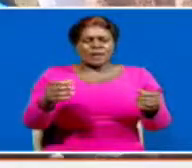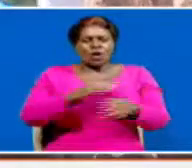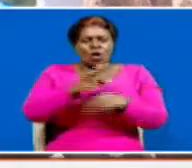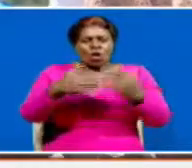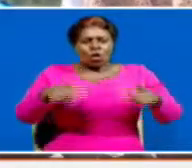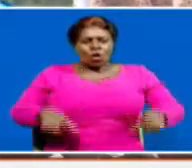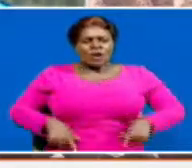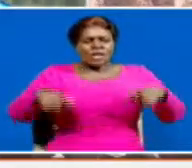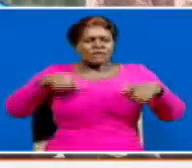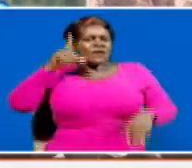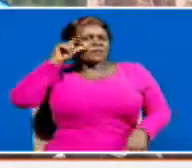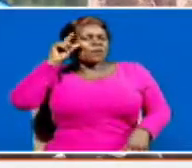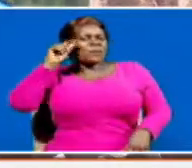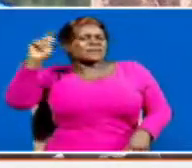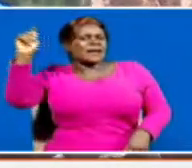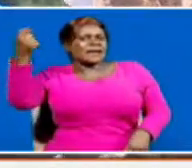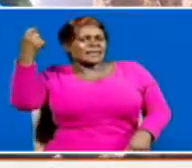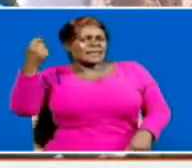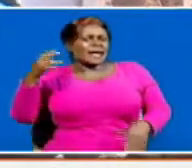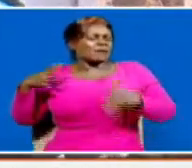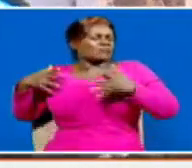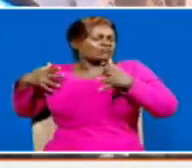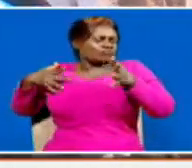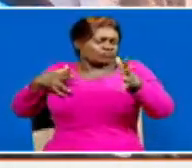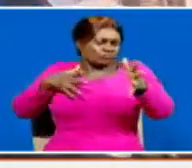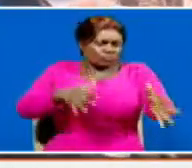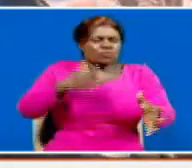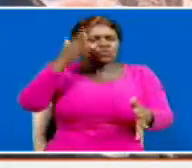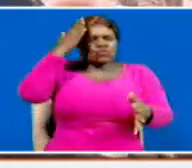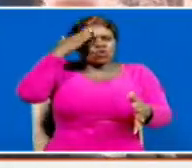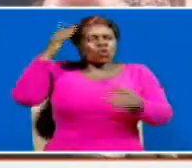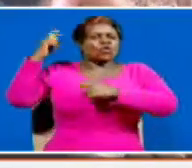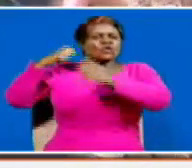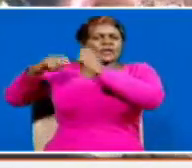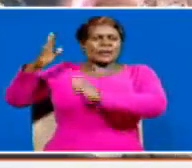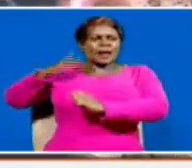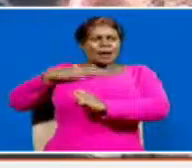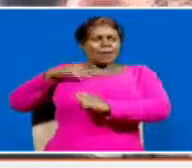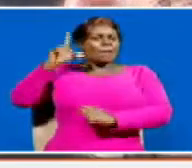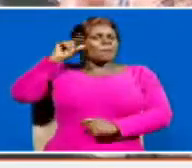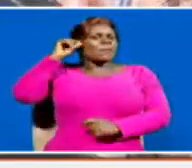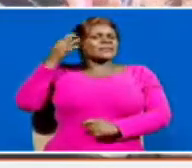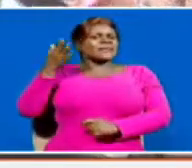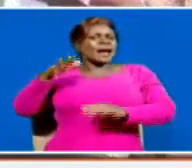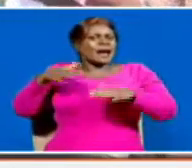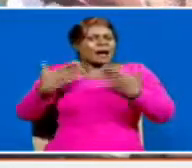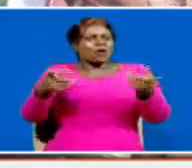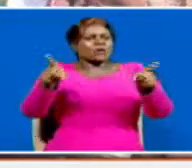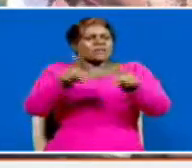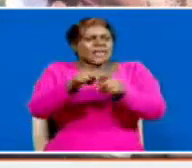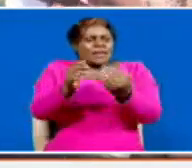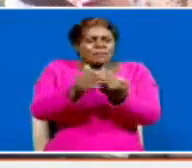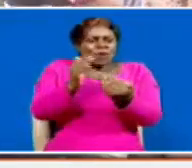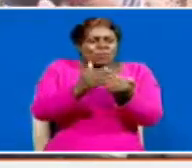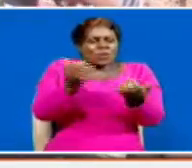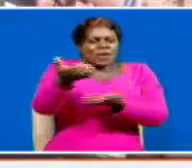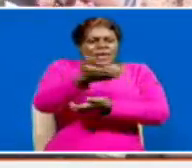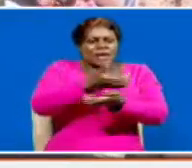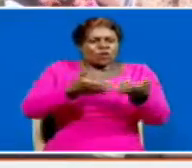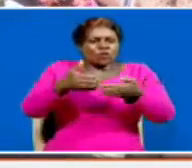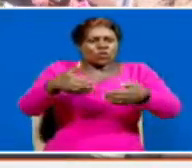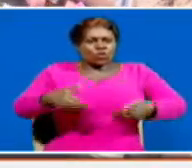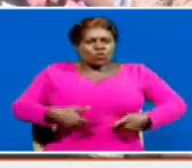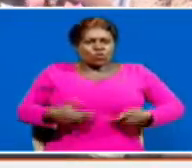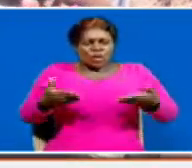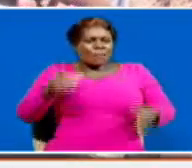wa pwani na Kenya waweze kujitokeza ili waweze kujua utamaduni wetu wa hapa Mombasa na vile vile kukuza uchumi wa